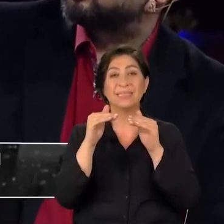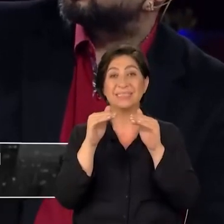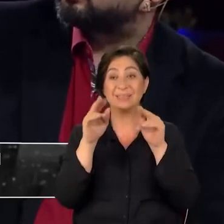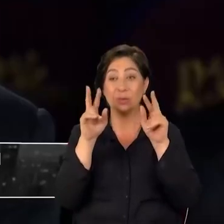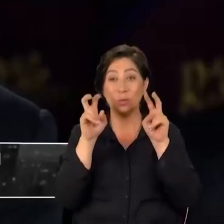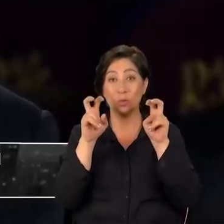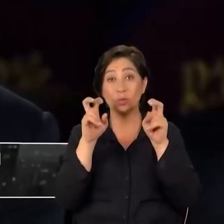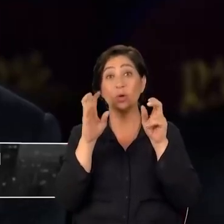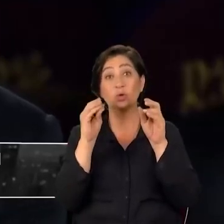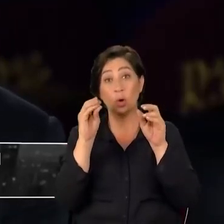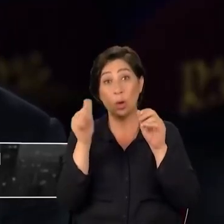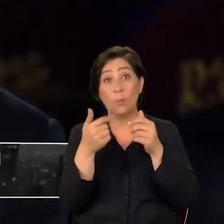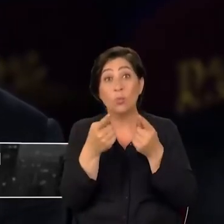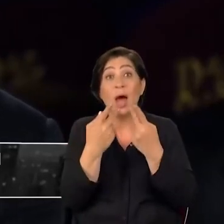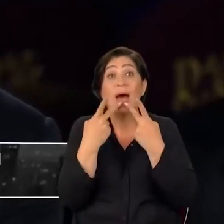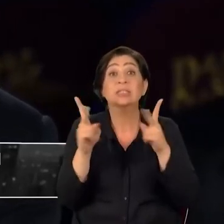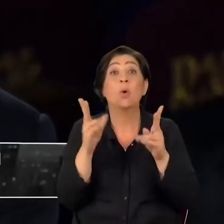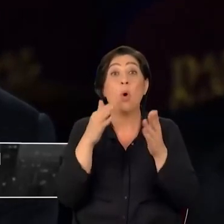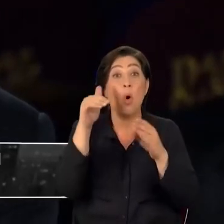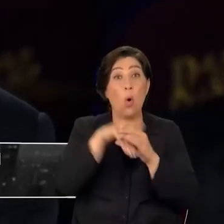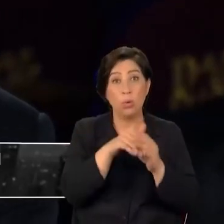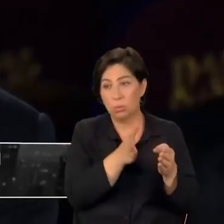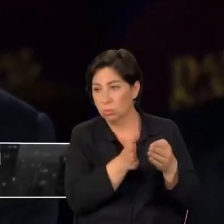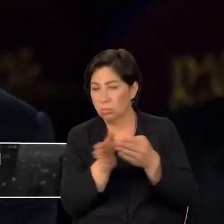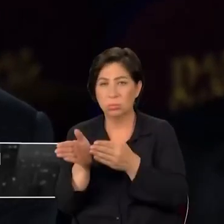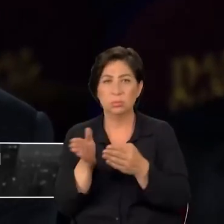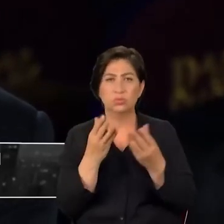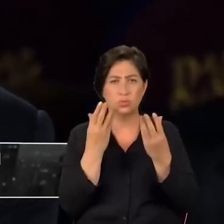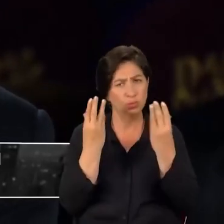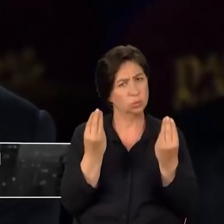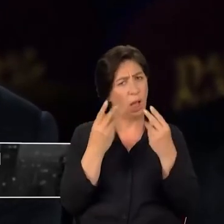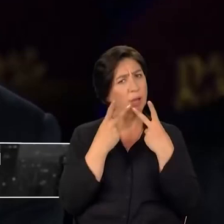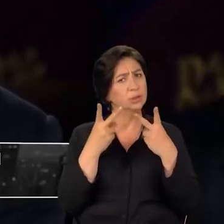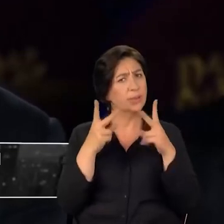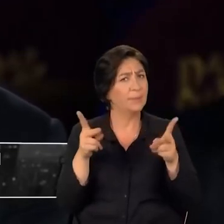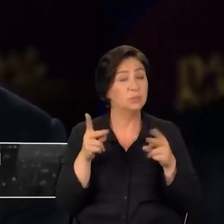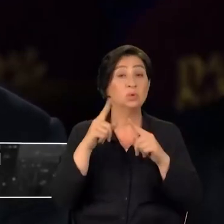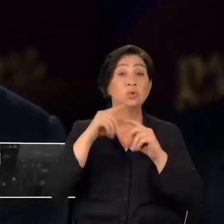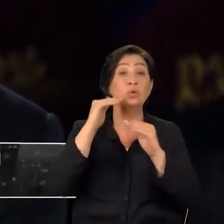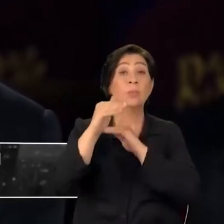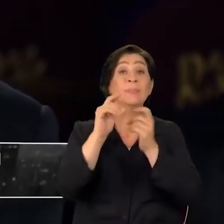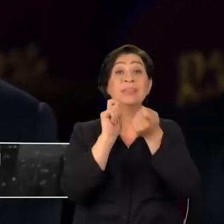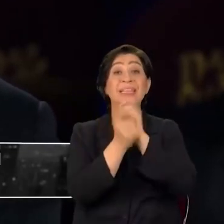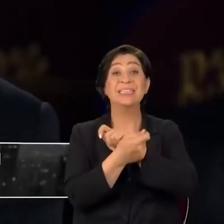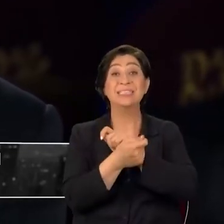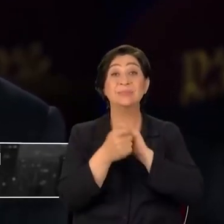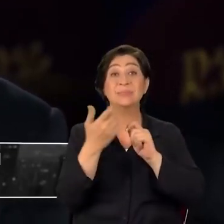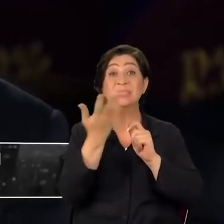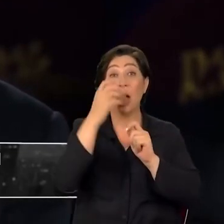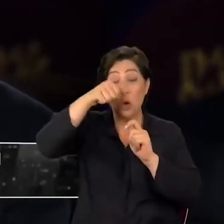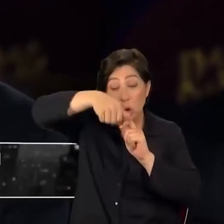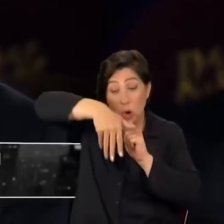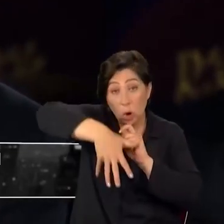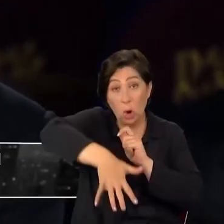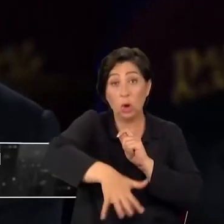değişim konusunun önemli olduğu konusunda... Yoksa açıklayamayız ki bu oy kayması. Gayet güzel açıklarız. Toplumsal değişim dediğinizi ben